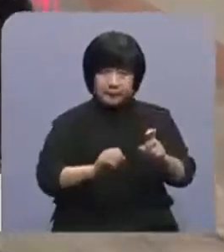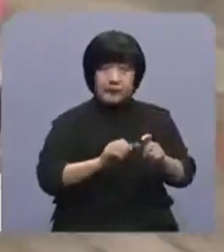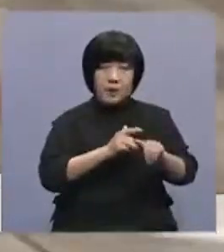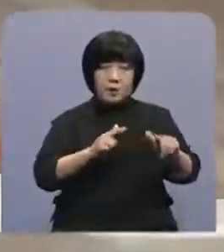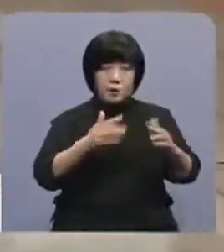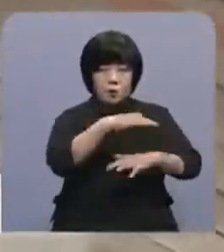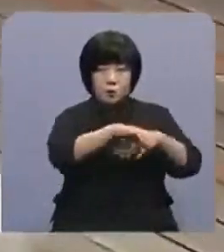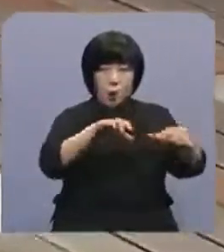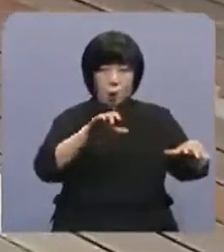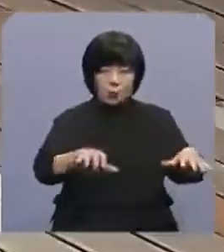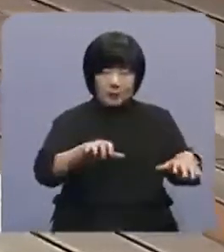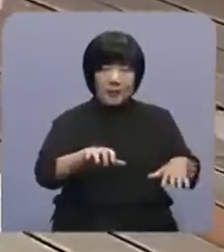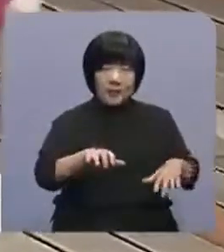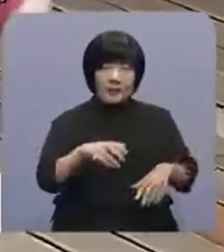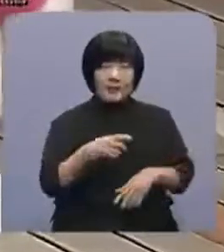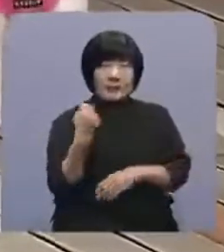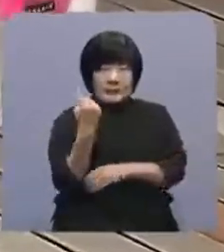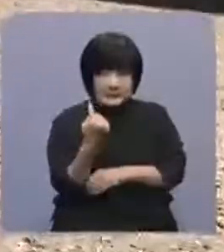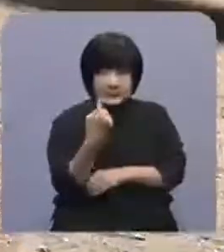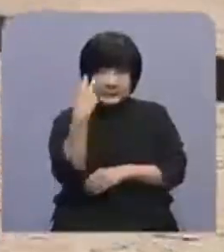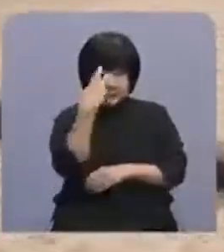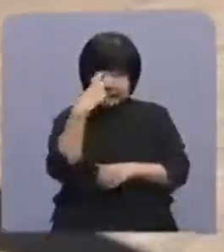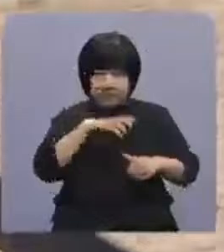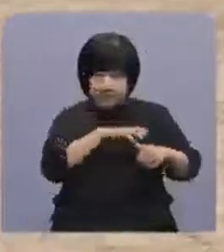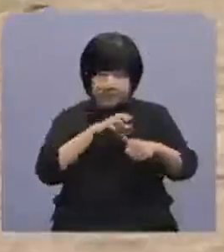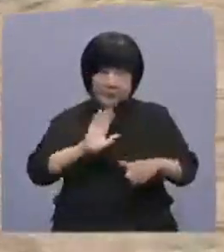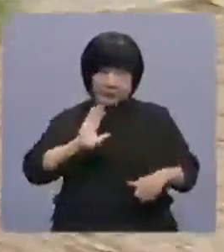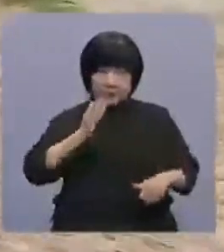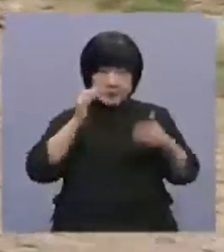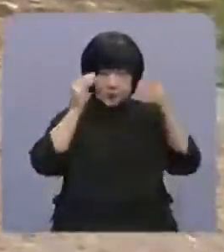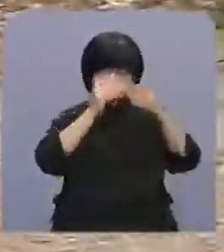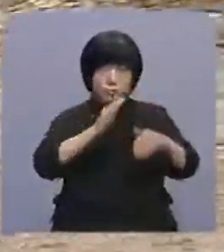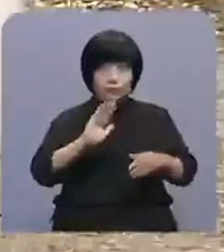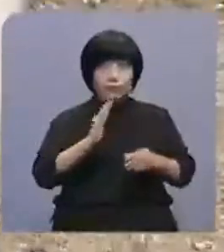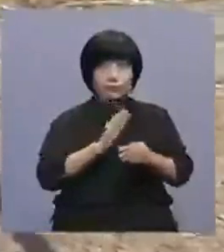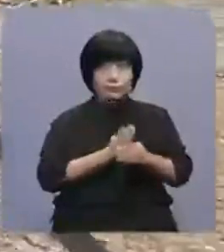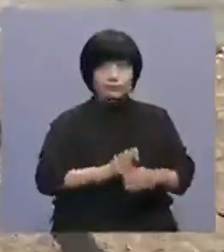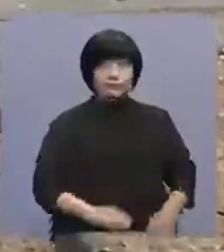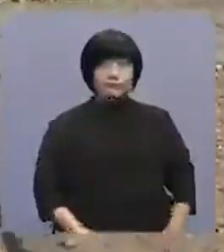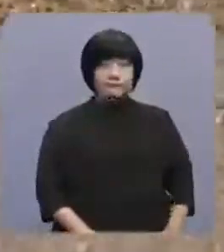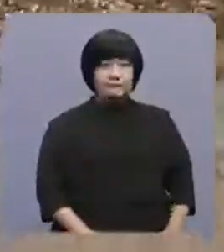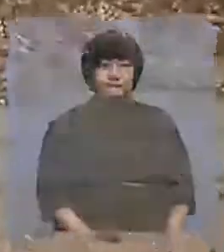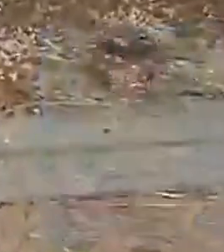이들이 우리 동네 치안 지킴이가 될 수 있을지 주목됩니다. KBS 뉴스 김아른입니다.